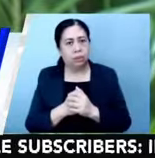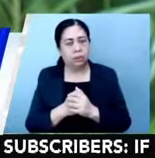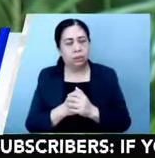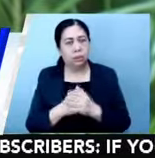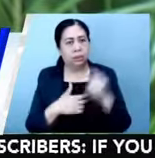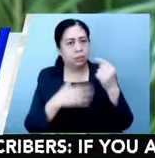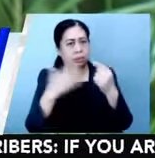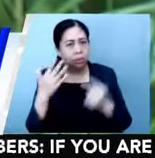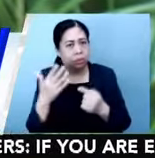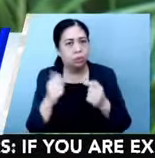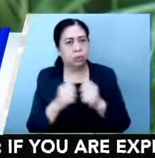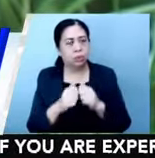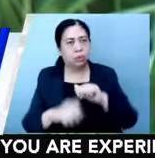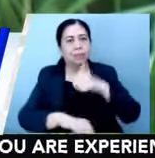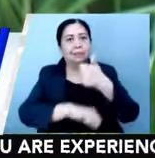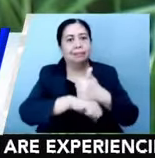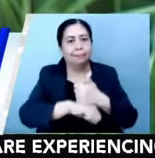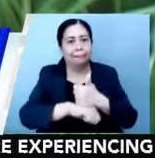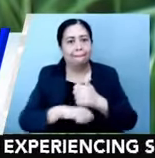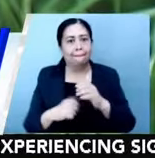establish his